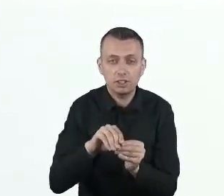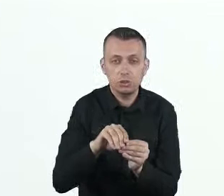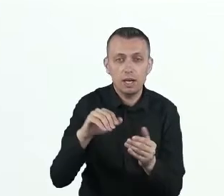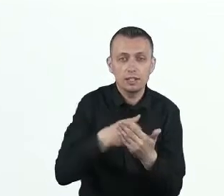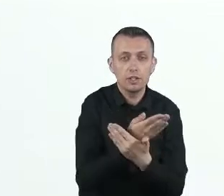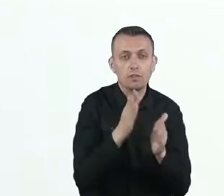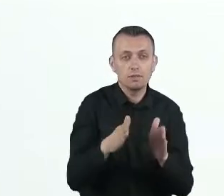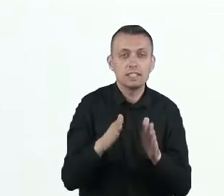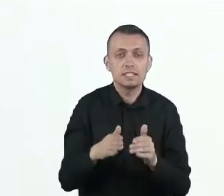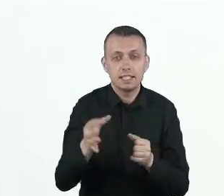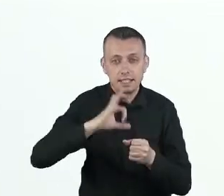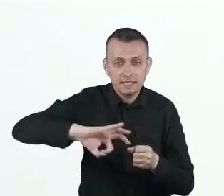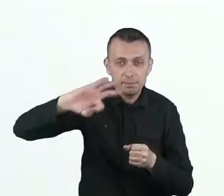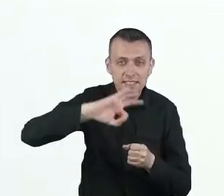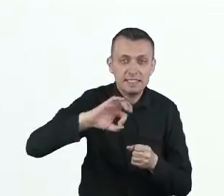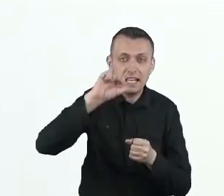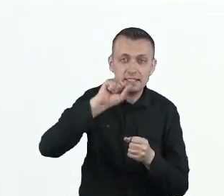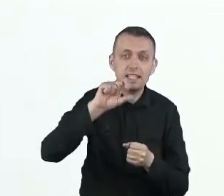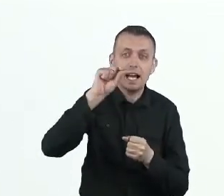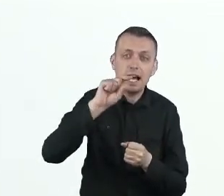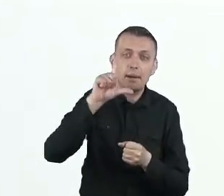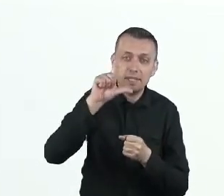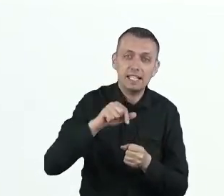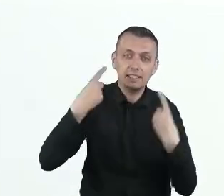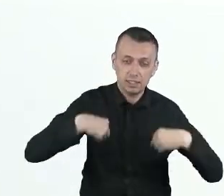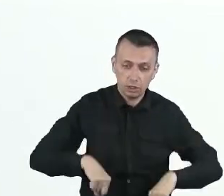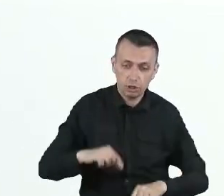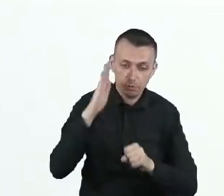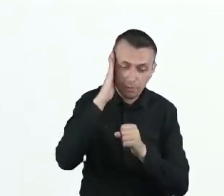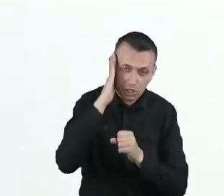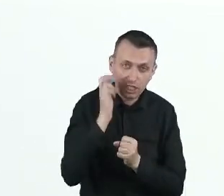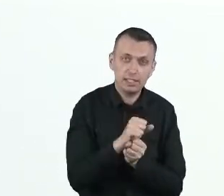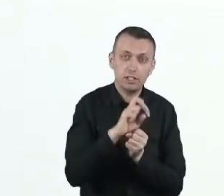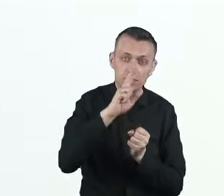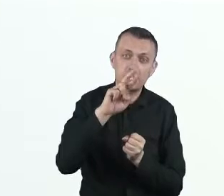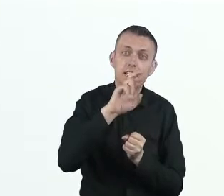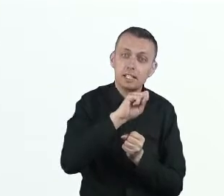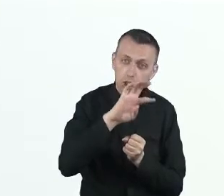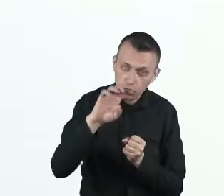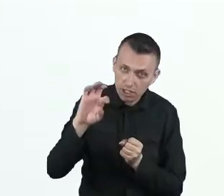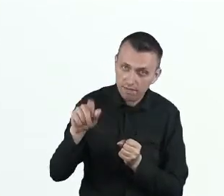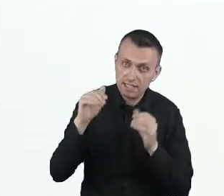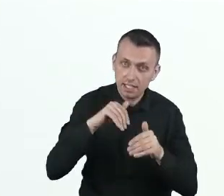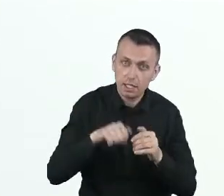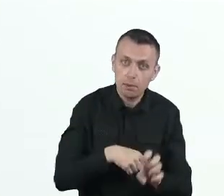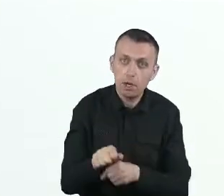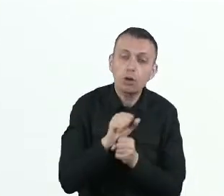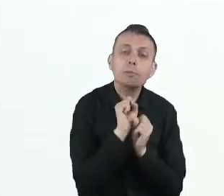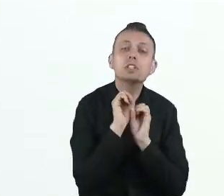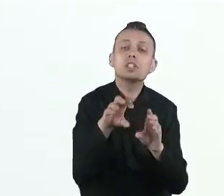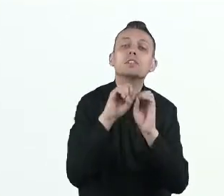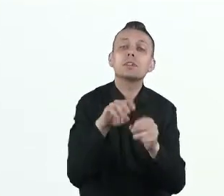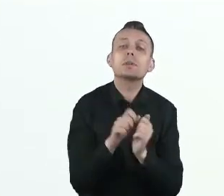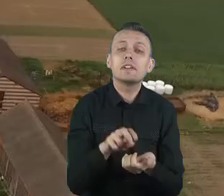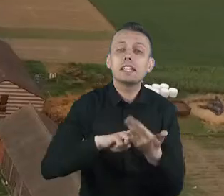specjalnej aplikacji osoby mieszkające w Krośniewicach będą mogły być na bieżąco informowane, na przykład o zbliżających się